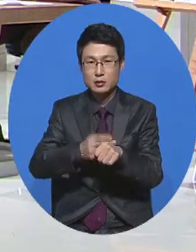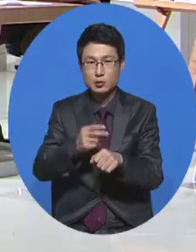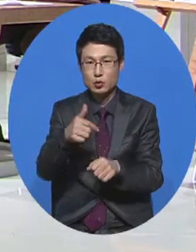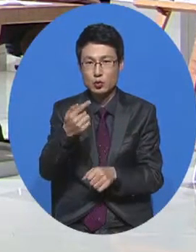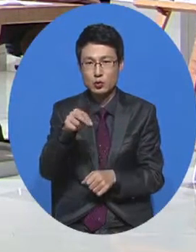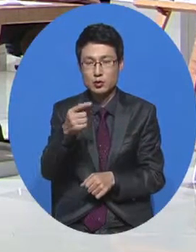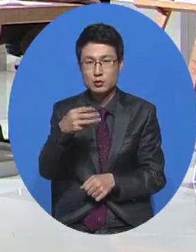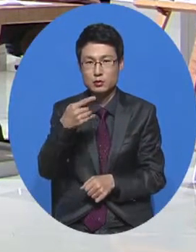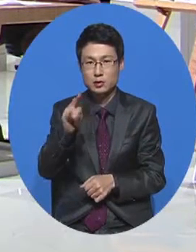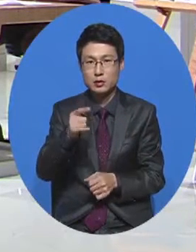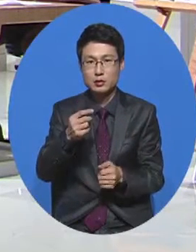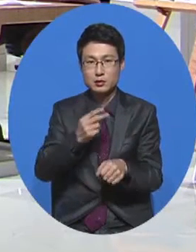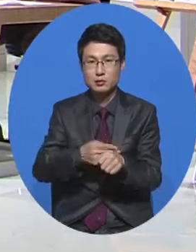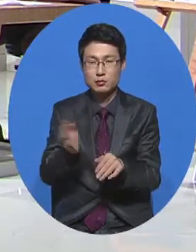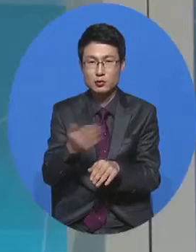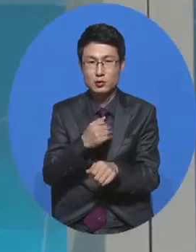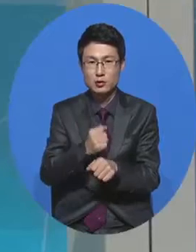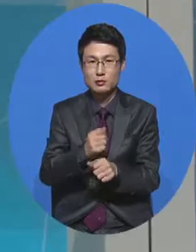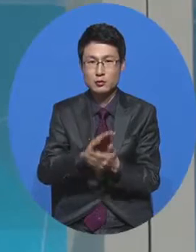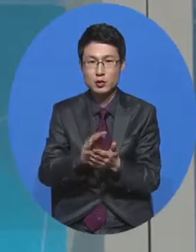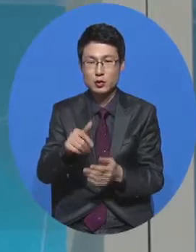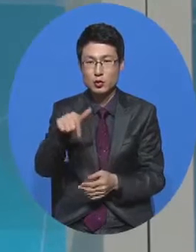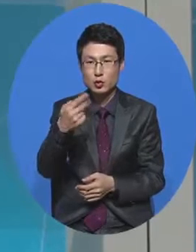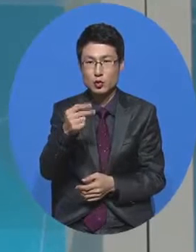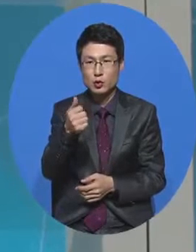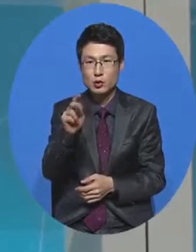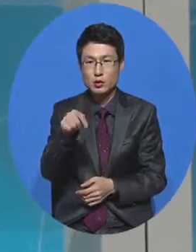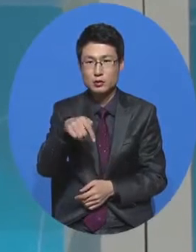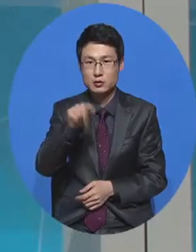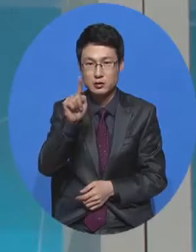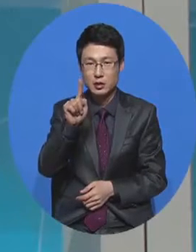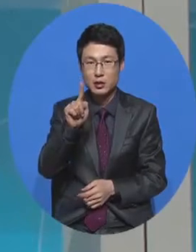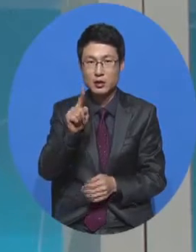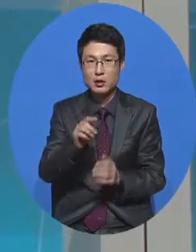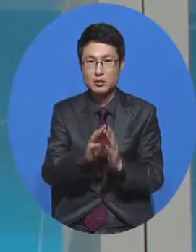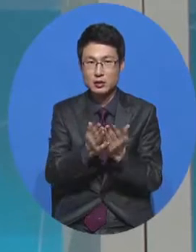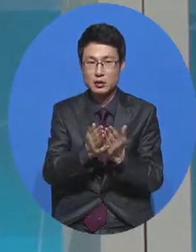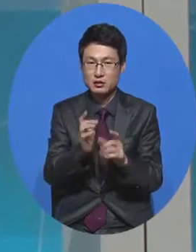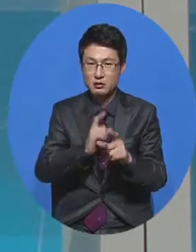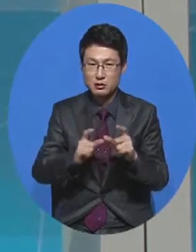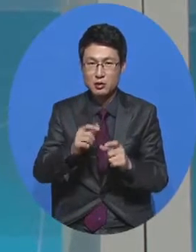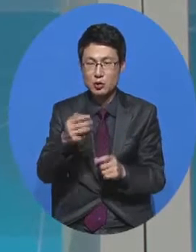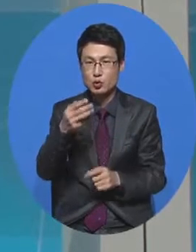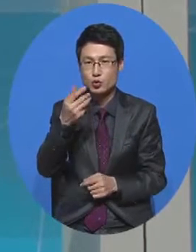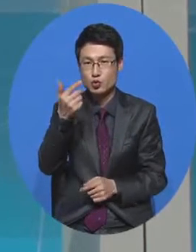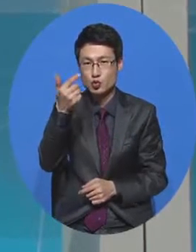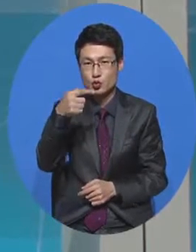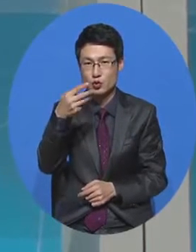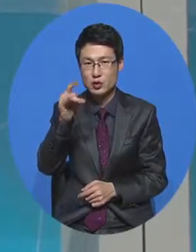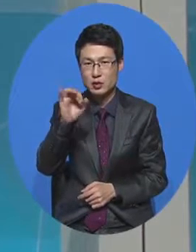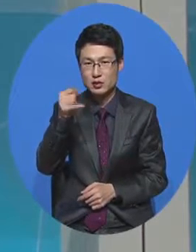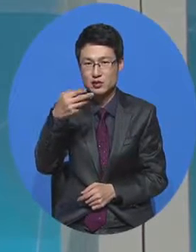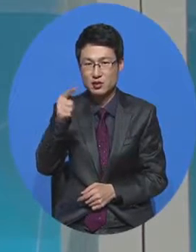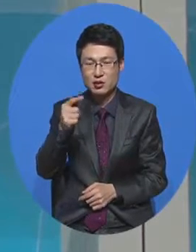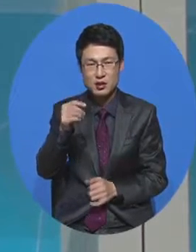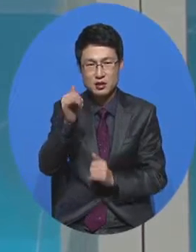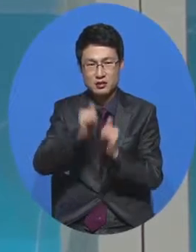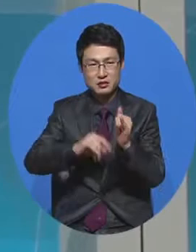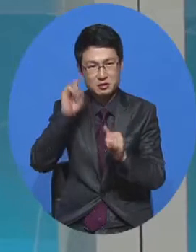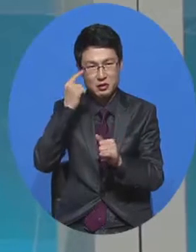선생님 부터 부탁드립니다 4 목욕 써 교과서에도 보안 원유 라이 투 역사 억원에 그